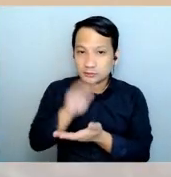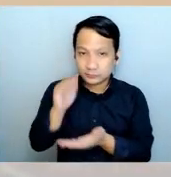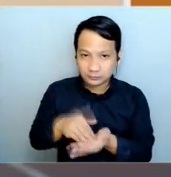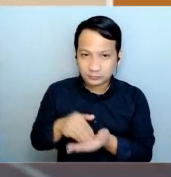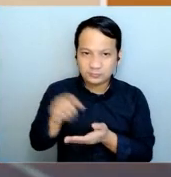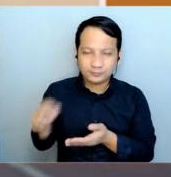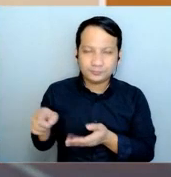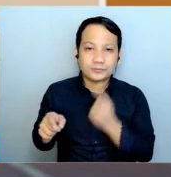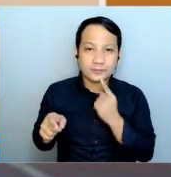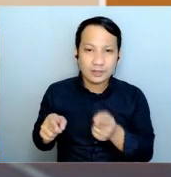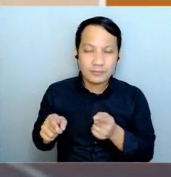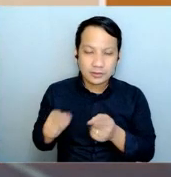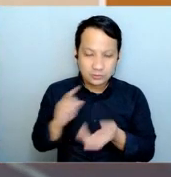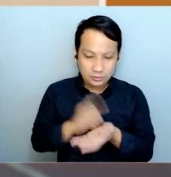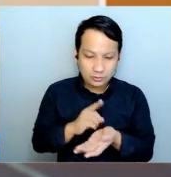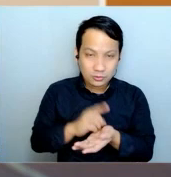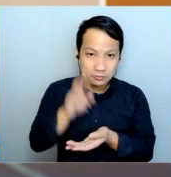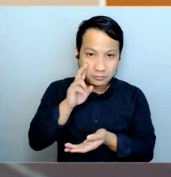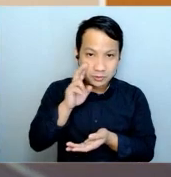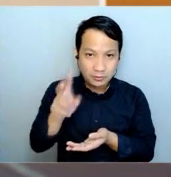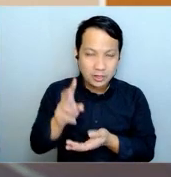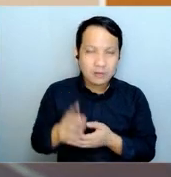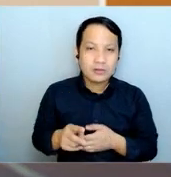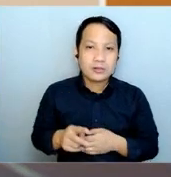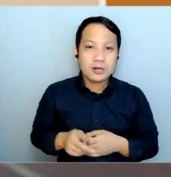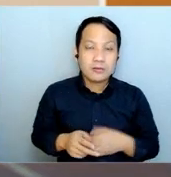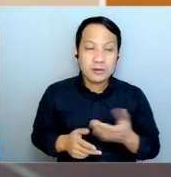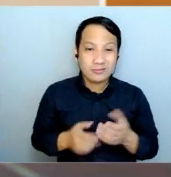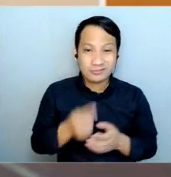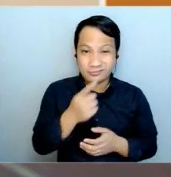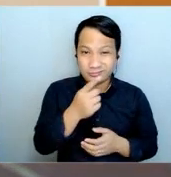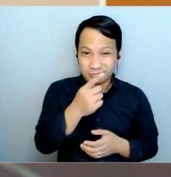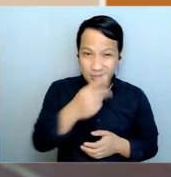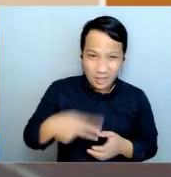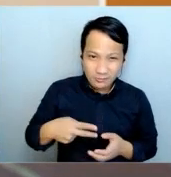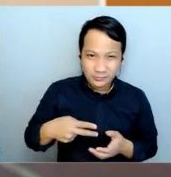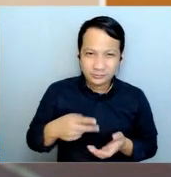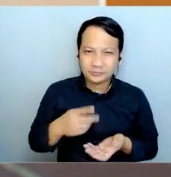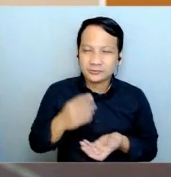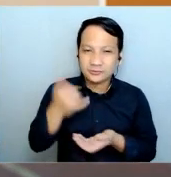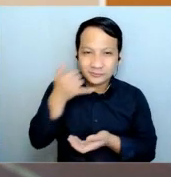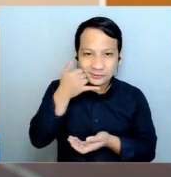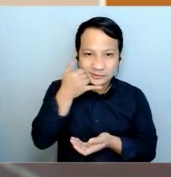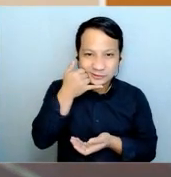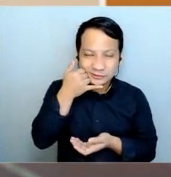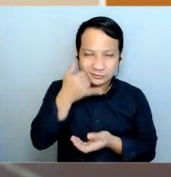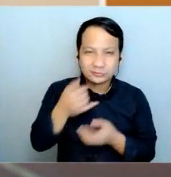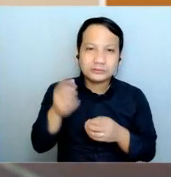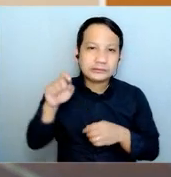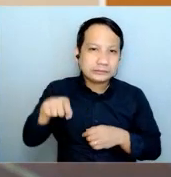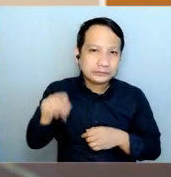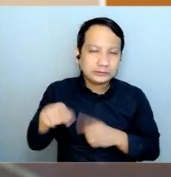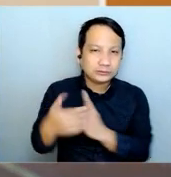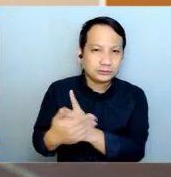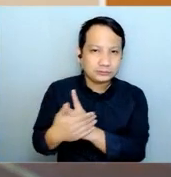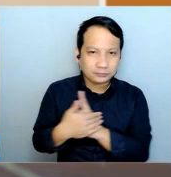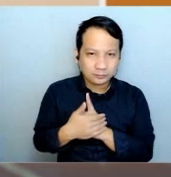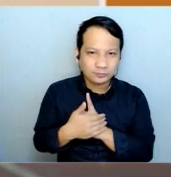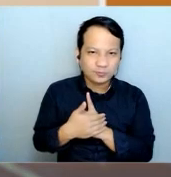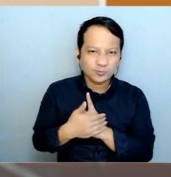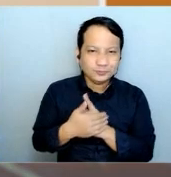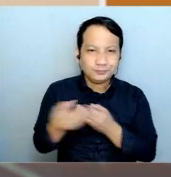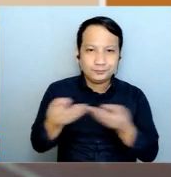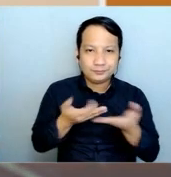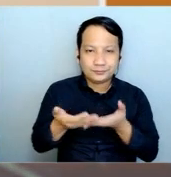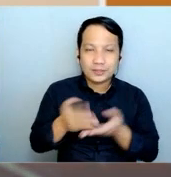Dr. Velasco, higit kalahati sa mga tumatawag sa command center ay mga nangangailangan ng isolation.